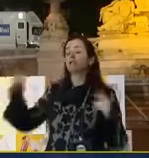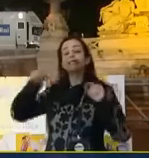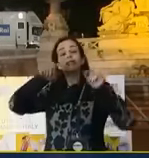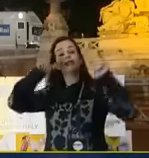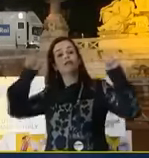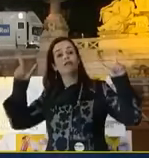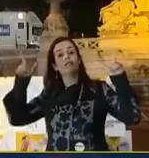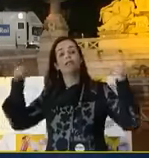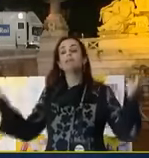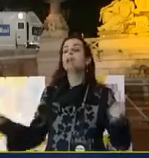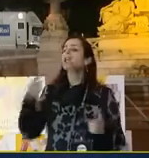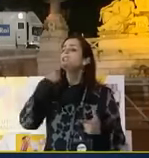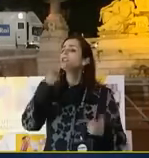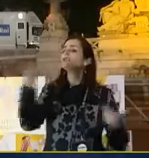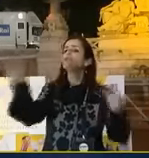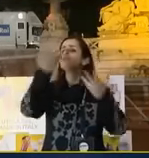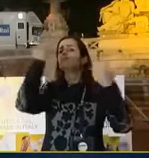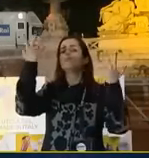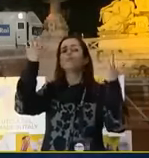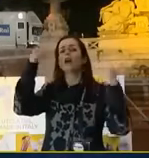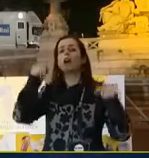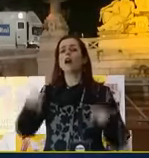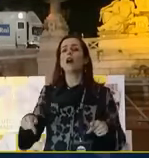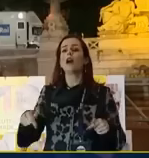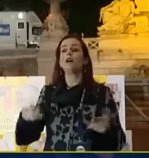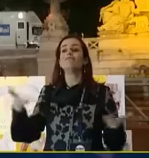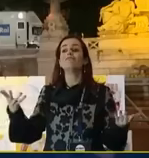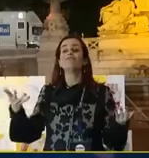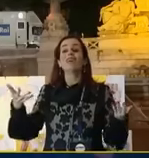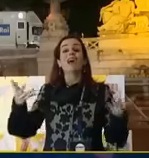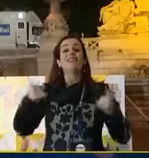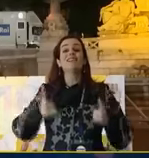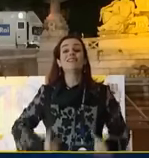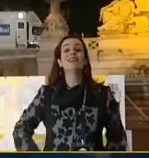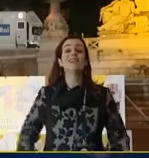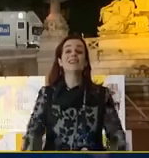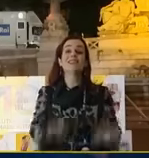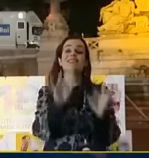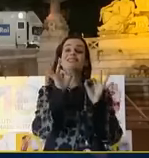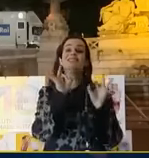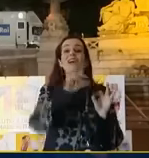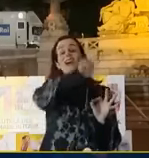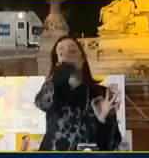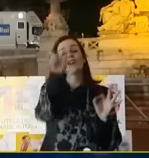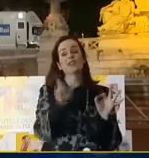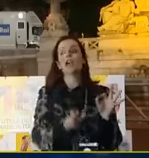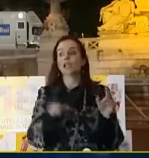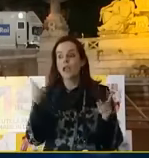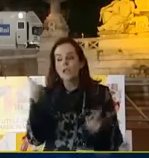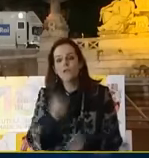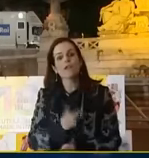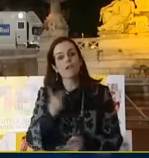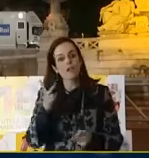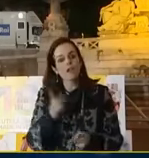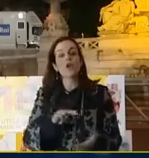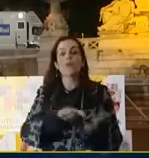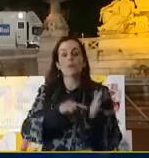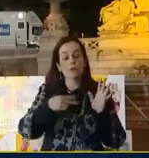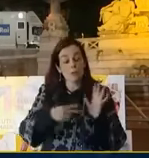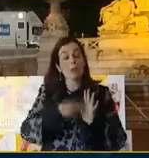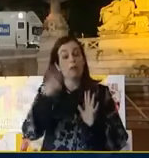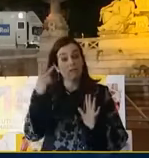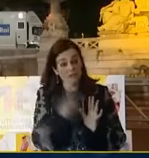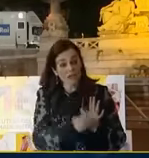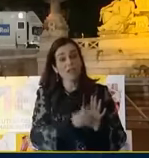Un giorno si sveglia e dice: toh, c'è la denatalità in Italia. Ragazzi, ma è un problema vero, cioè noi negli ultimi, dal